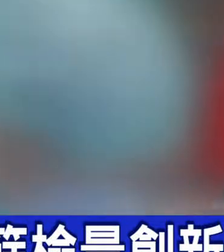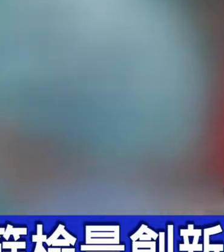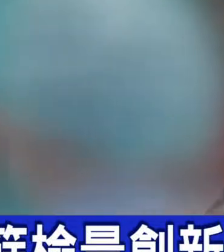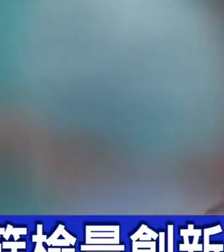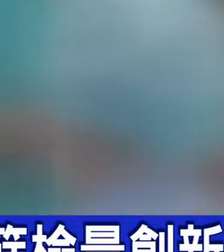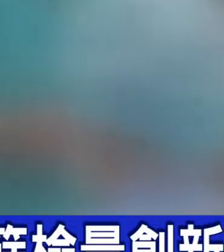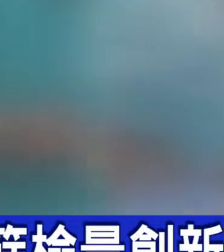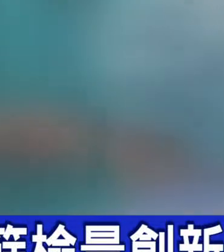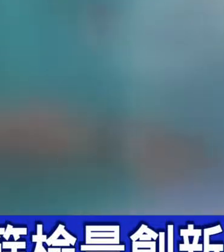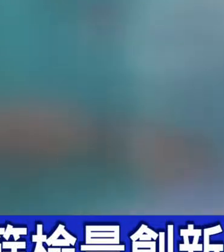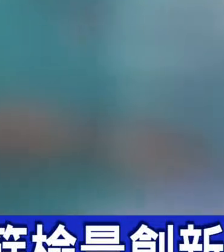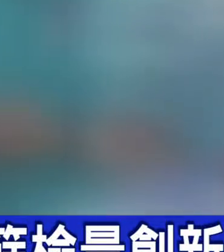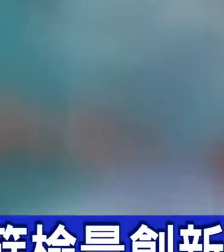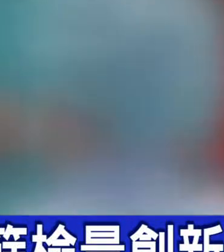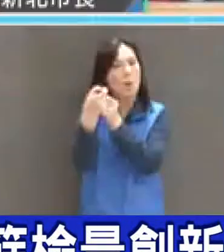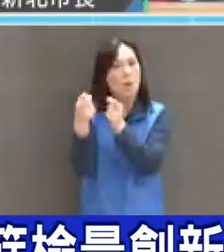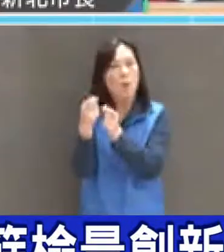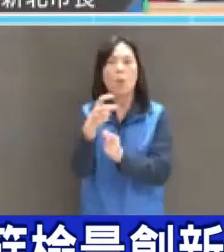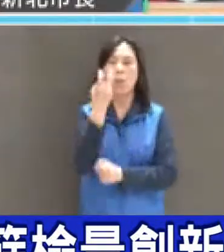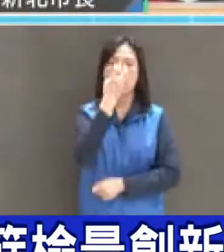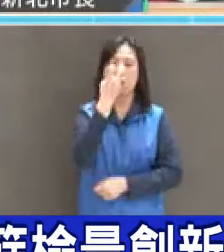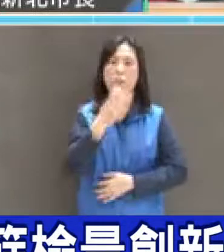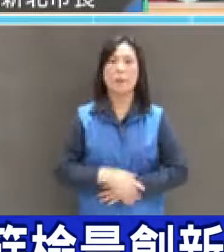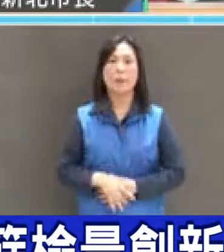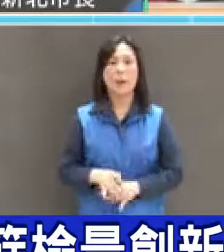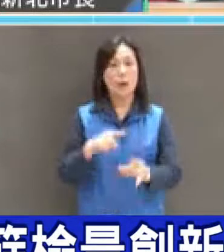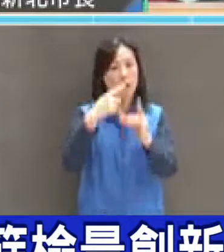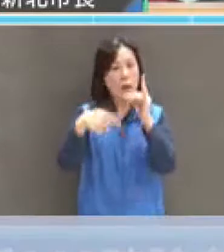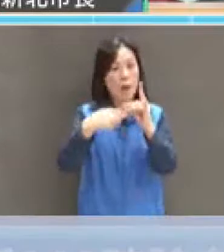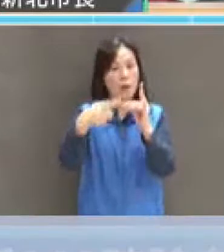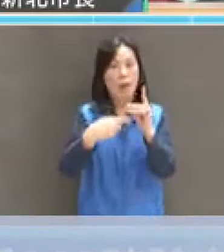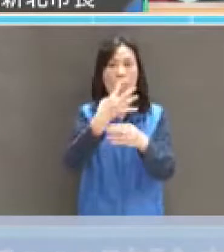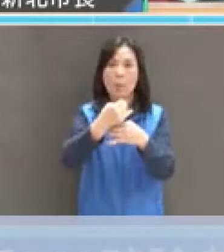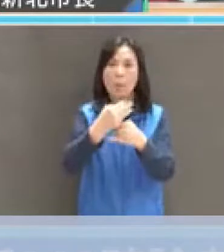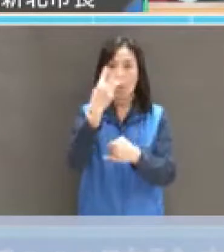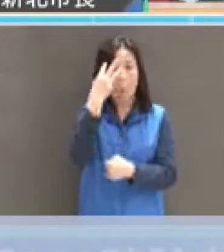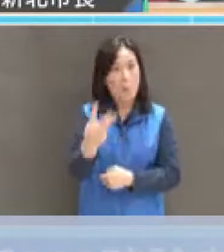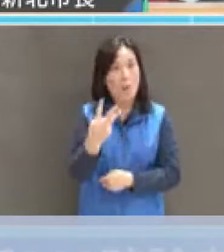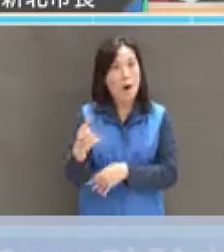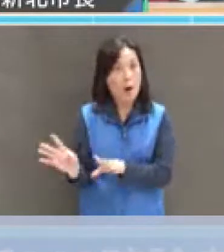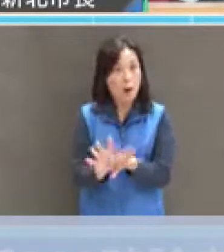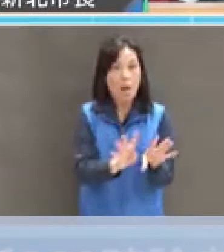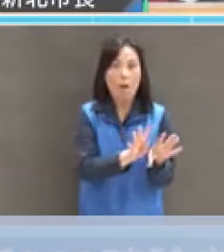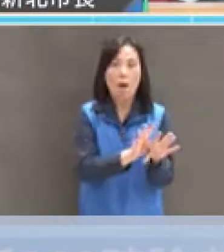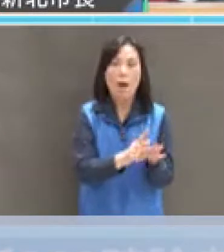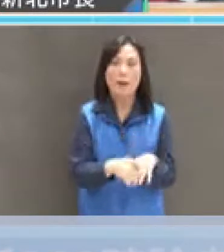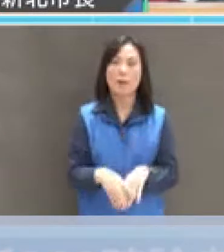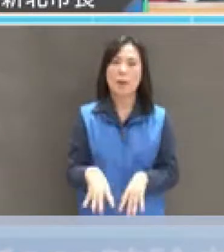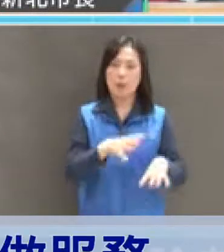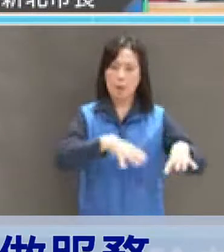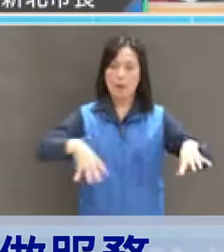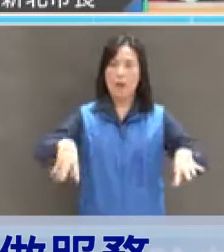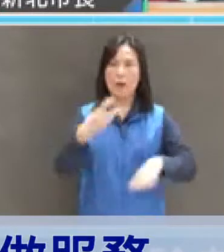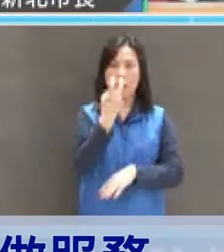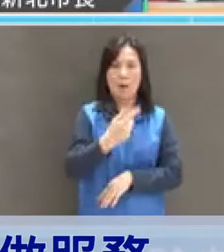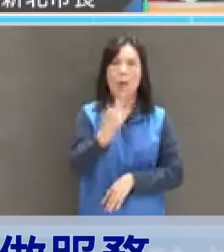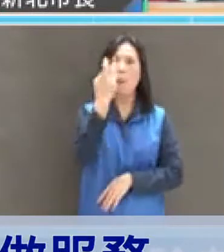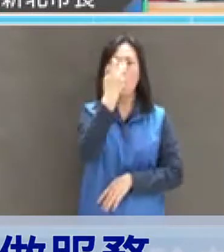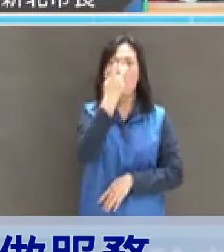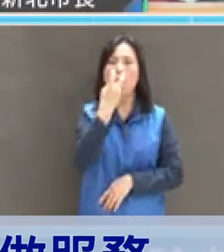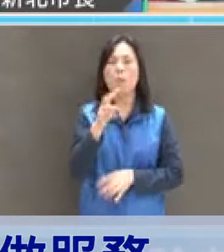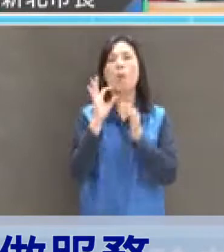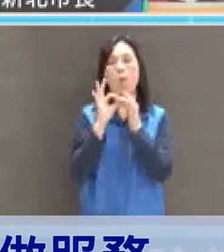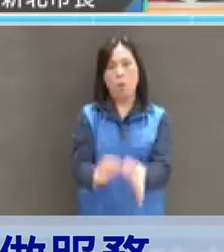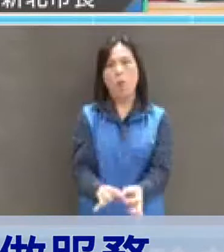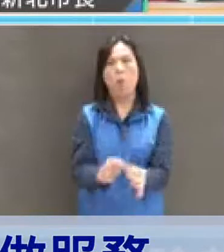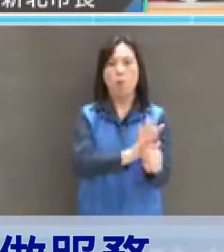友宜喊筛检数量还是不够。 端午节这3天，所有的筛检站大部分都还在继续